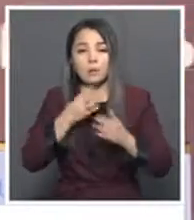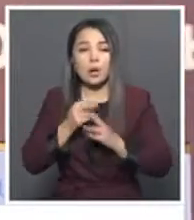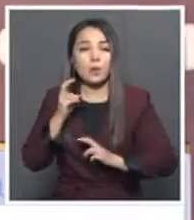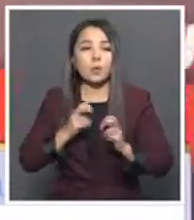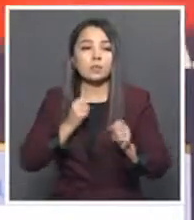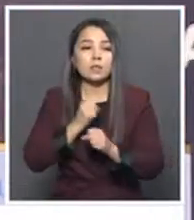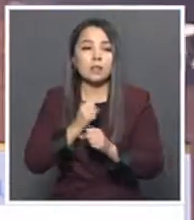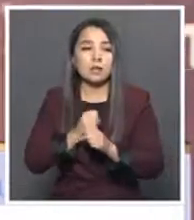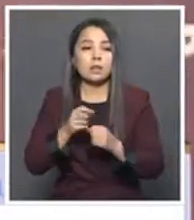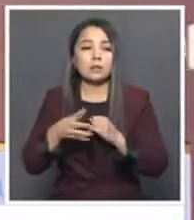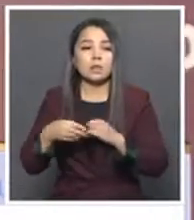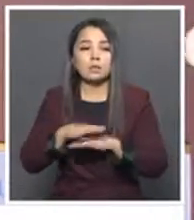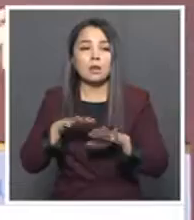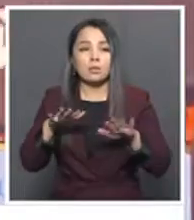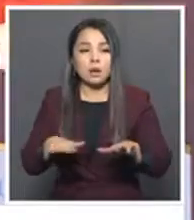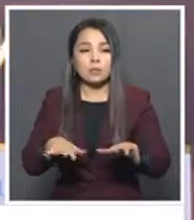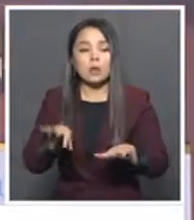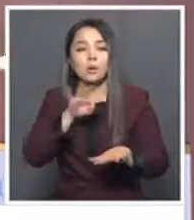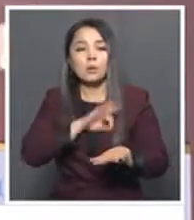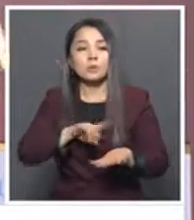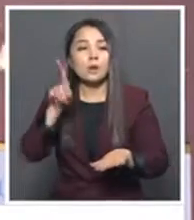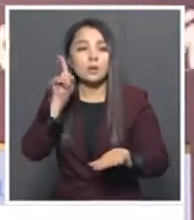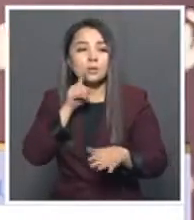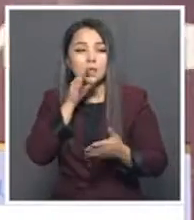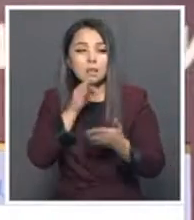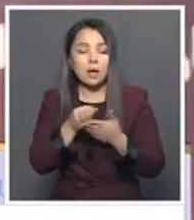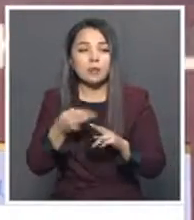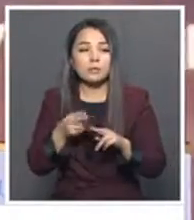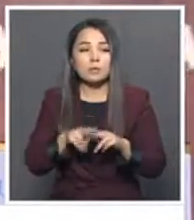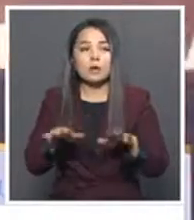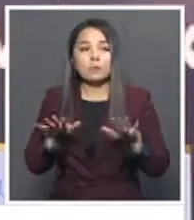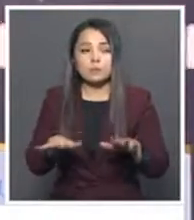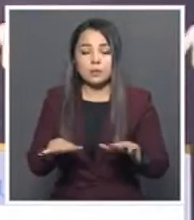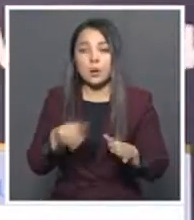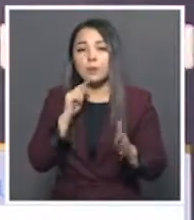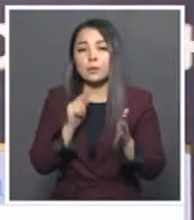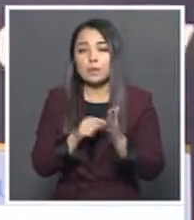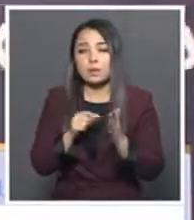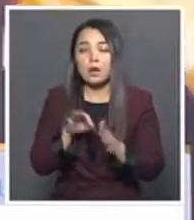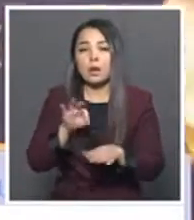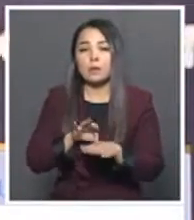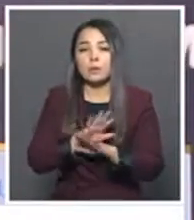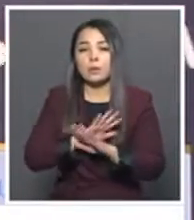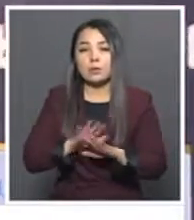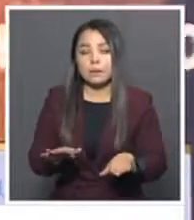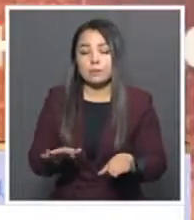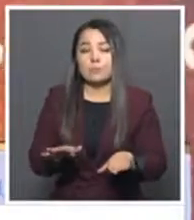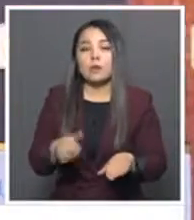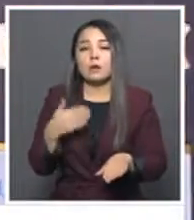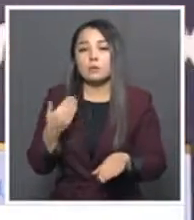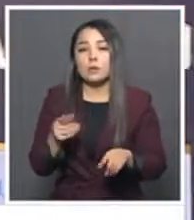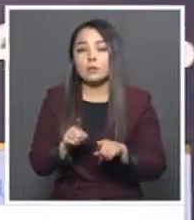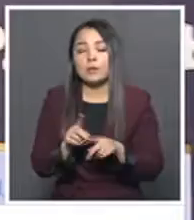шыққан жерінің қолайлы екендігі, ондағы құстардың ауырмағандығы,